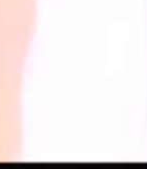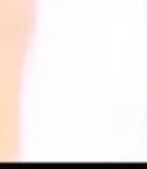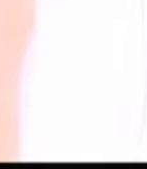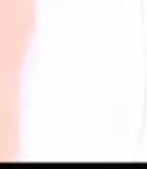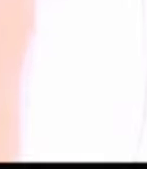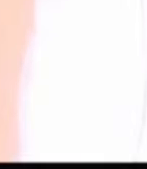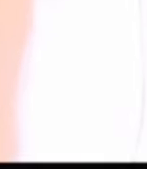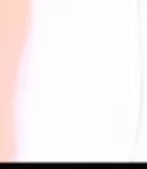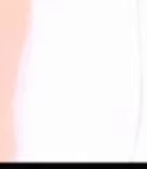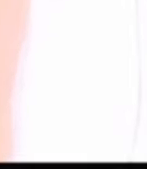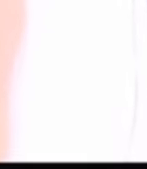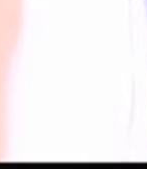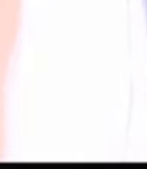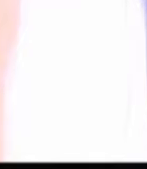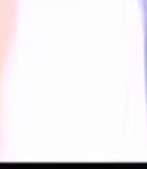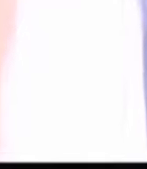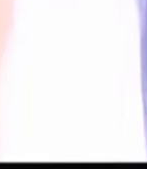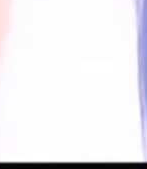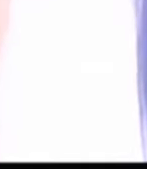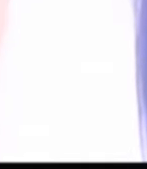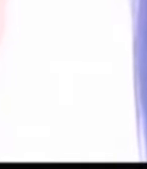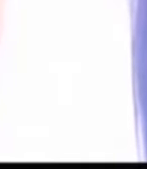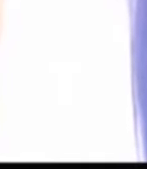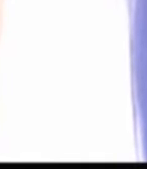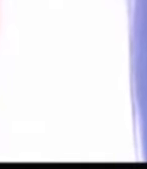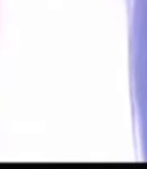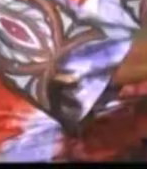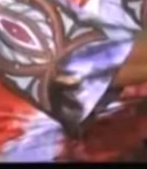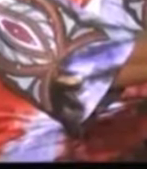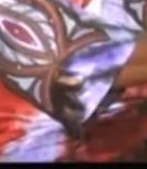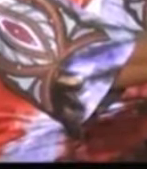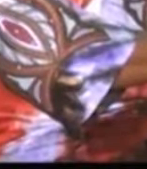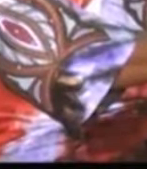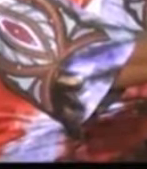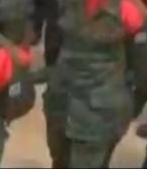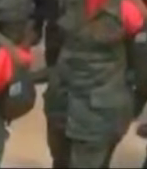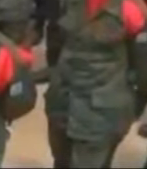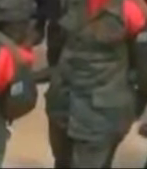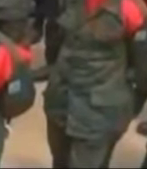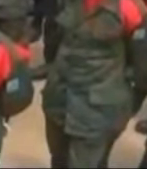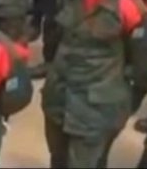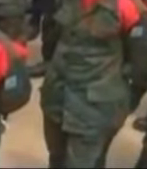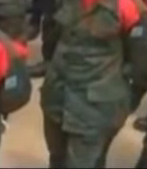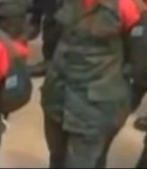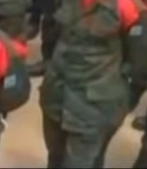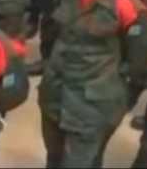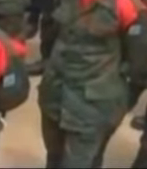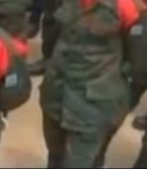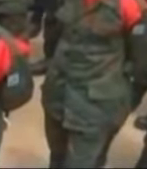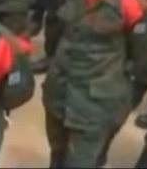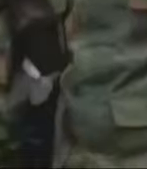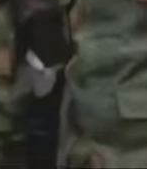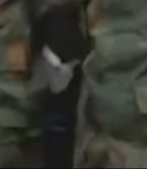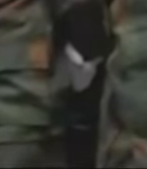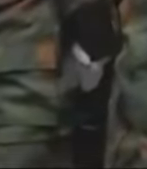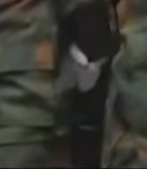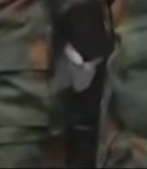que nous allons découvrir dans ce journal. Diplôme de l'école de formation des officiers Efo